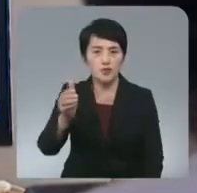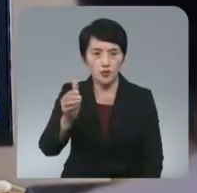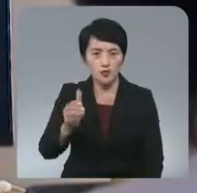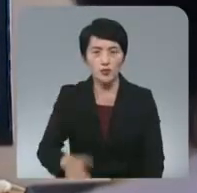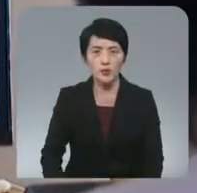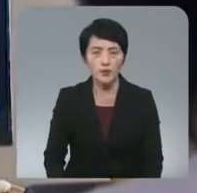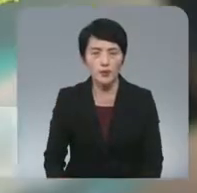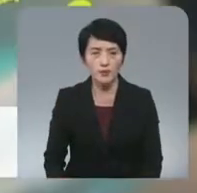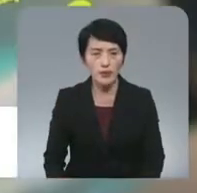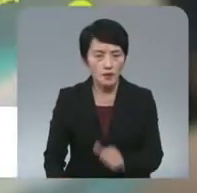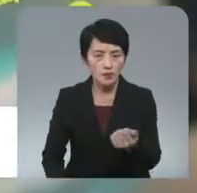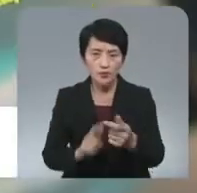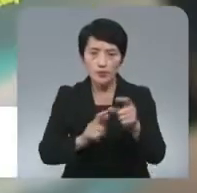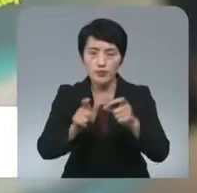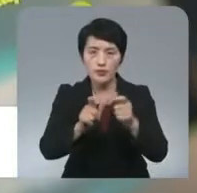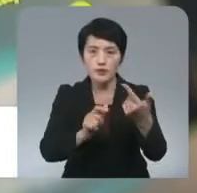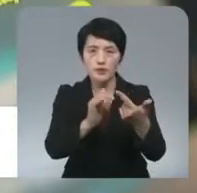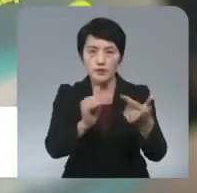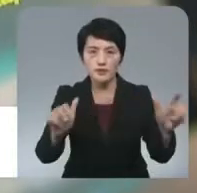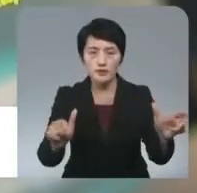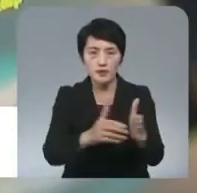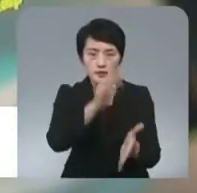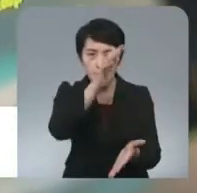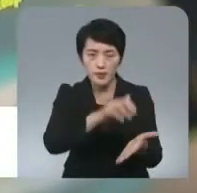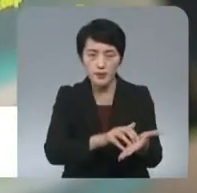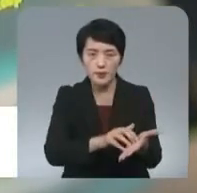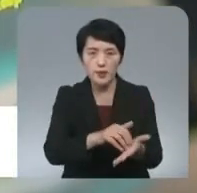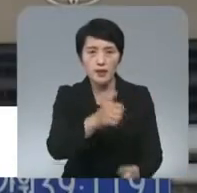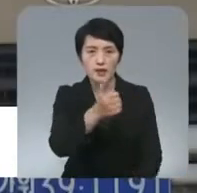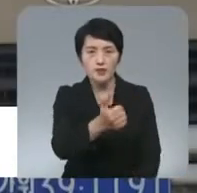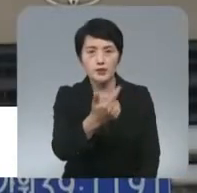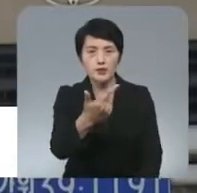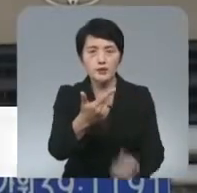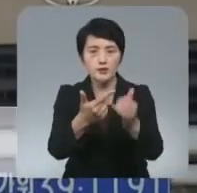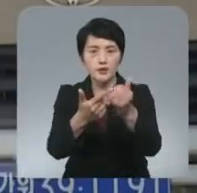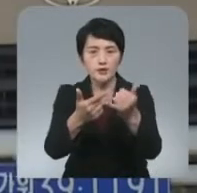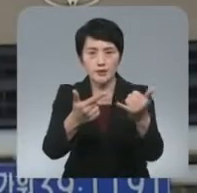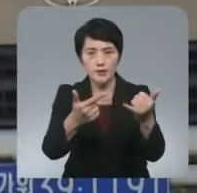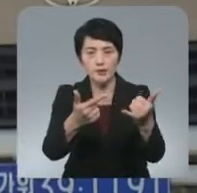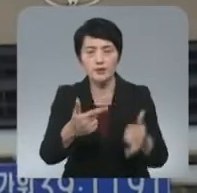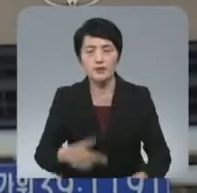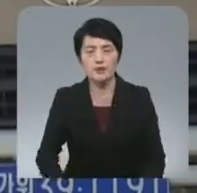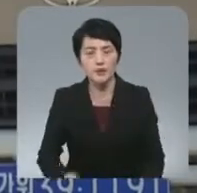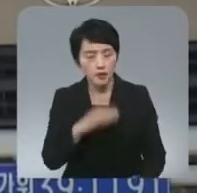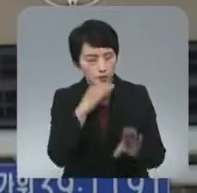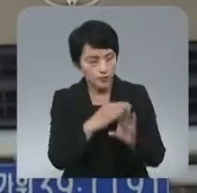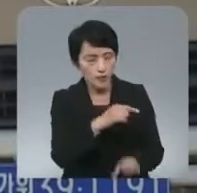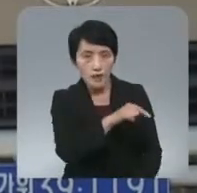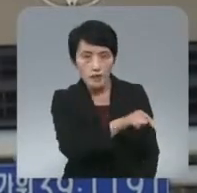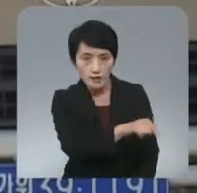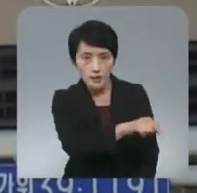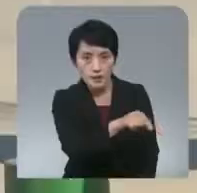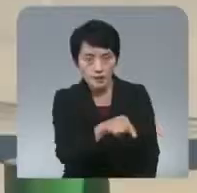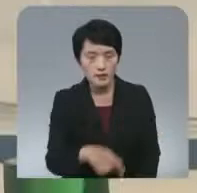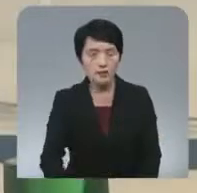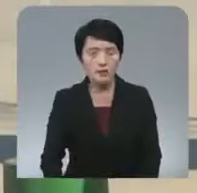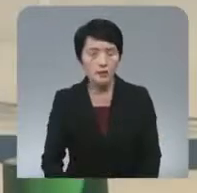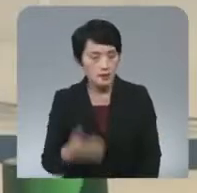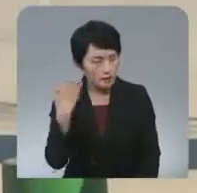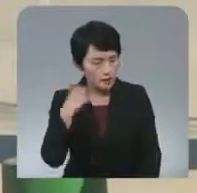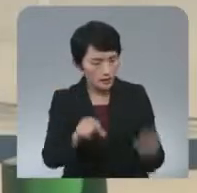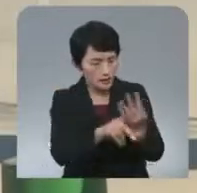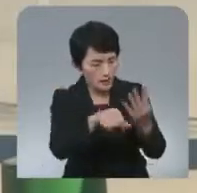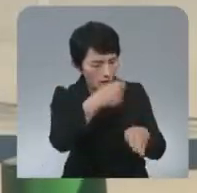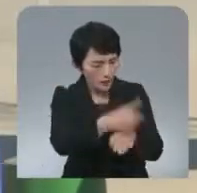党政治局常务委员也纷纷前往药房，视察了各个药房的药品供应情况与卫生状况。